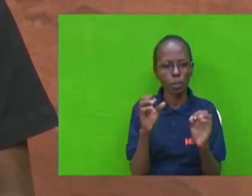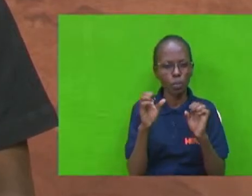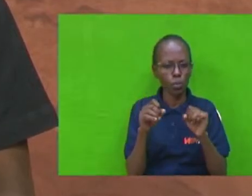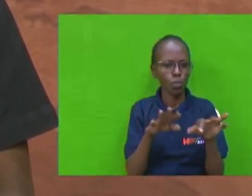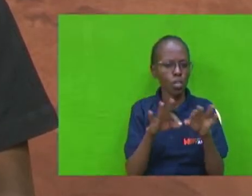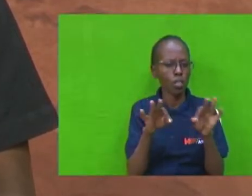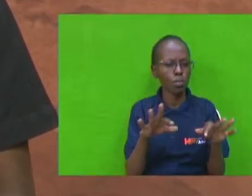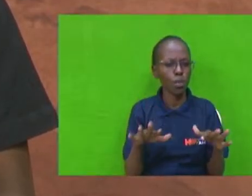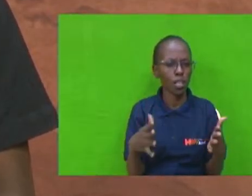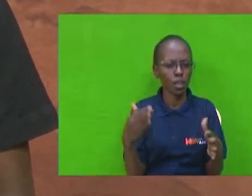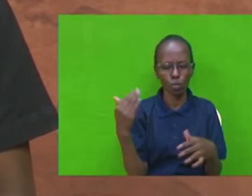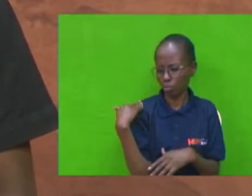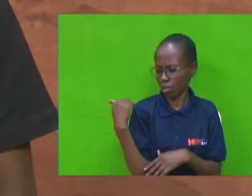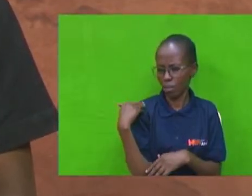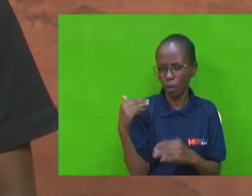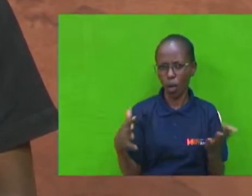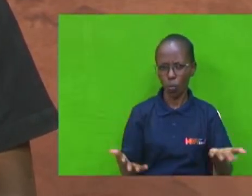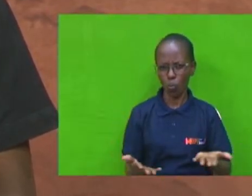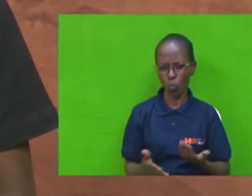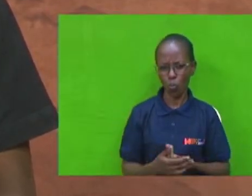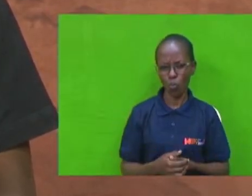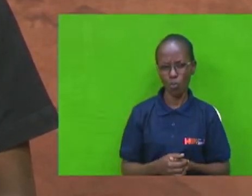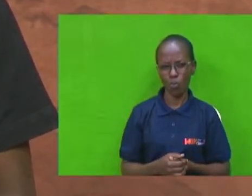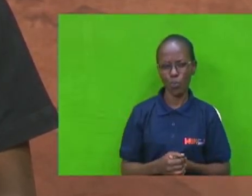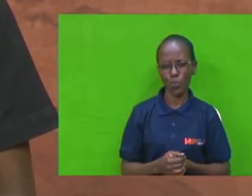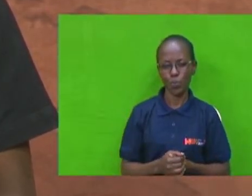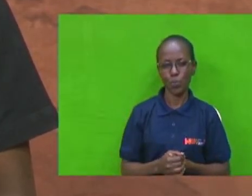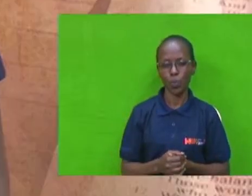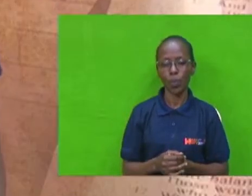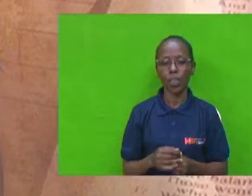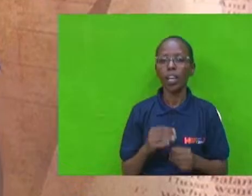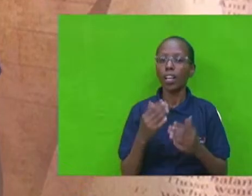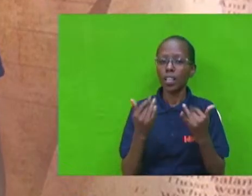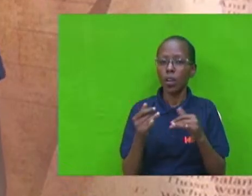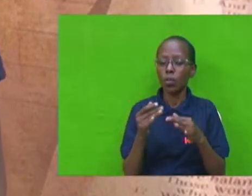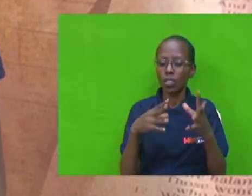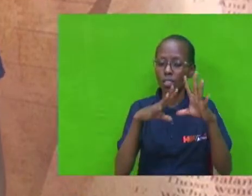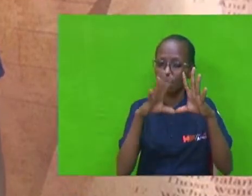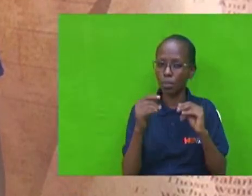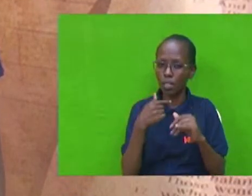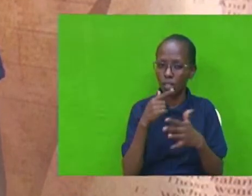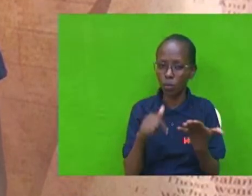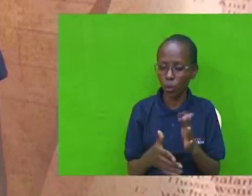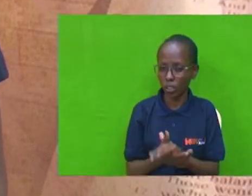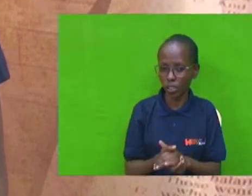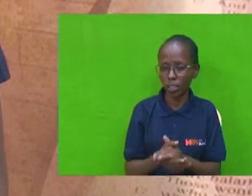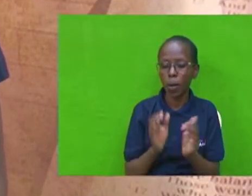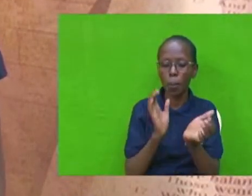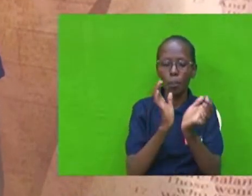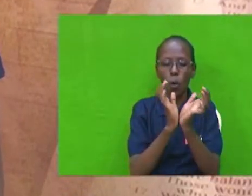kufafanua uchokozi? Asante. Labda tu kwa wasia kusema kwamba mambo ambaye Paulo